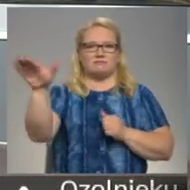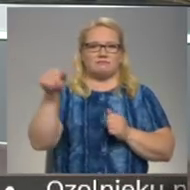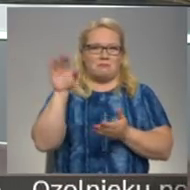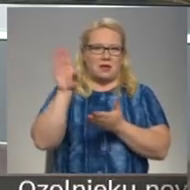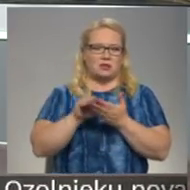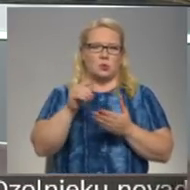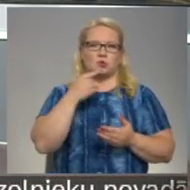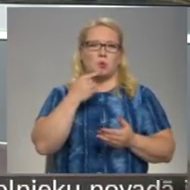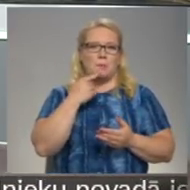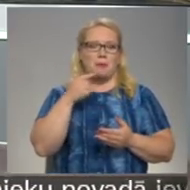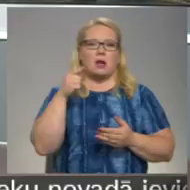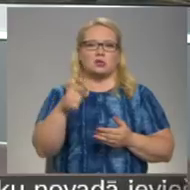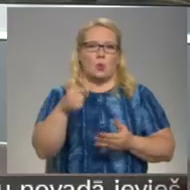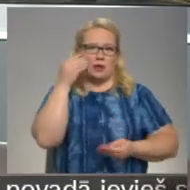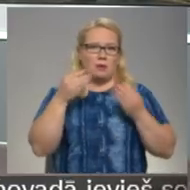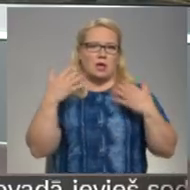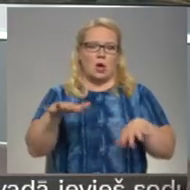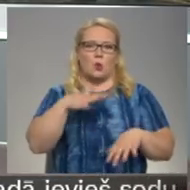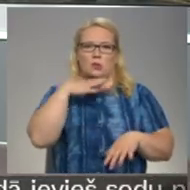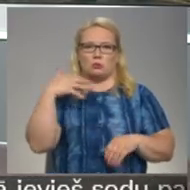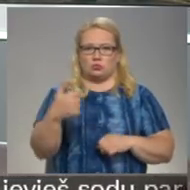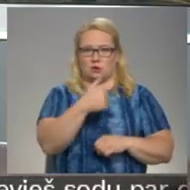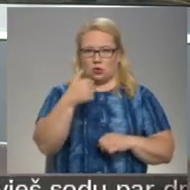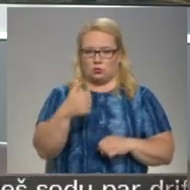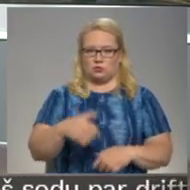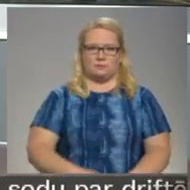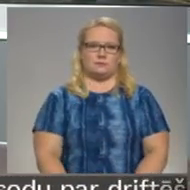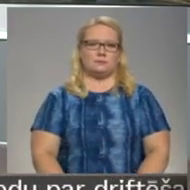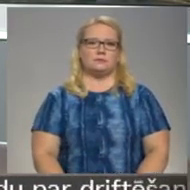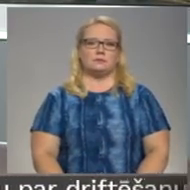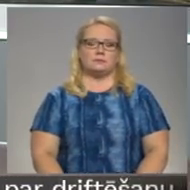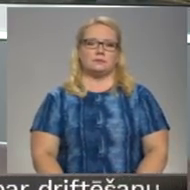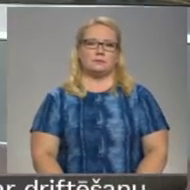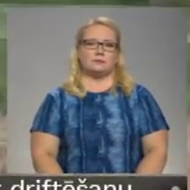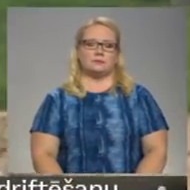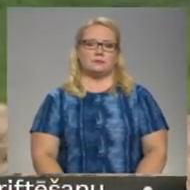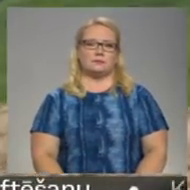aizgūta no Somiem, kas ar to eksperimentē jau vairākus gadus, stāsta Vidzemes televīzija.